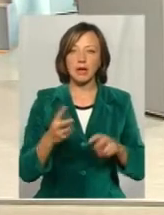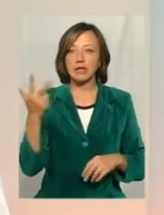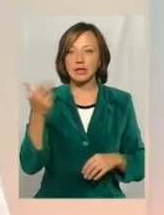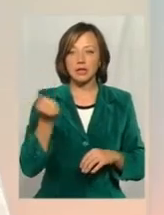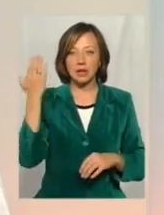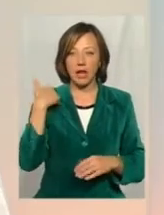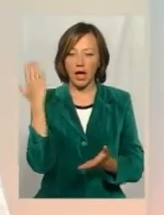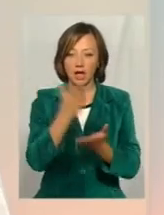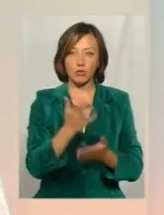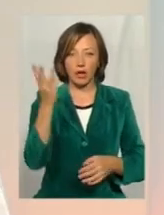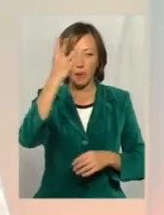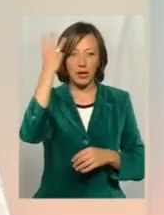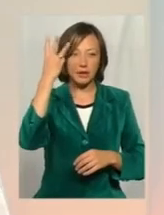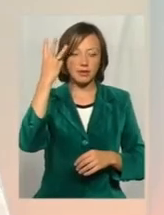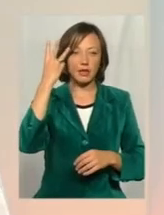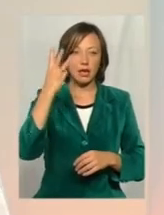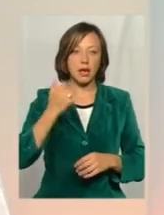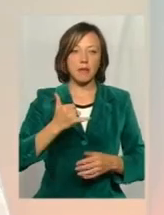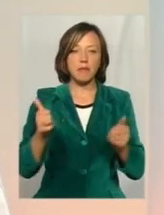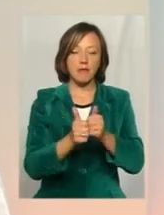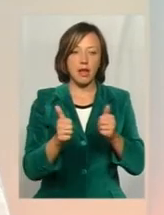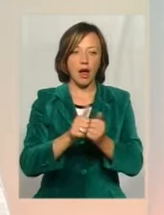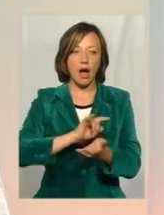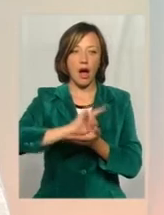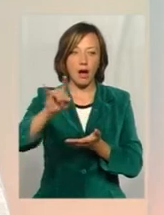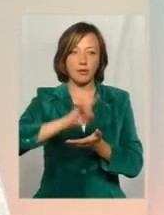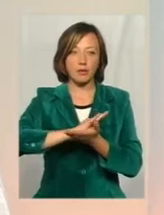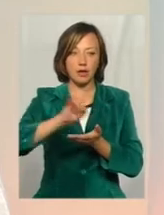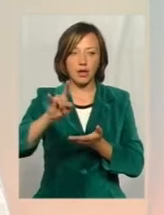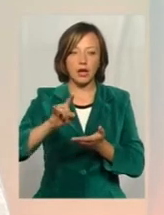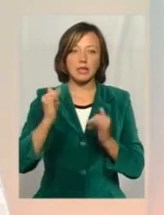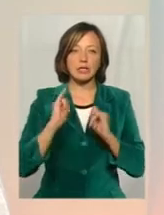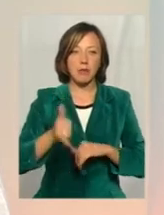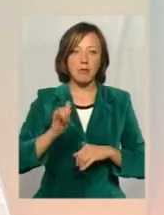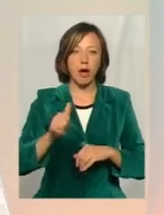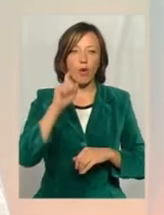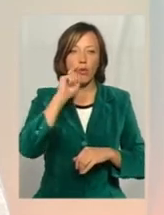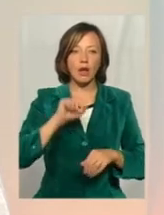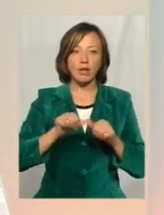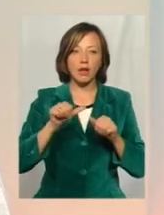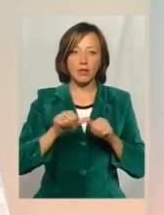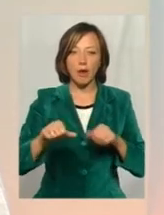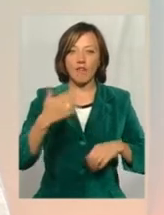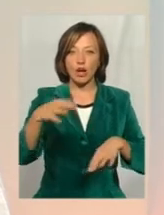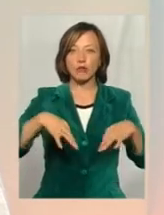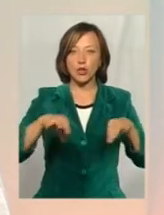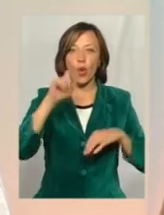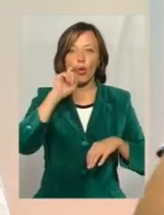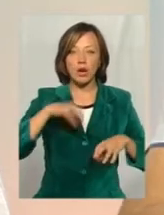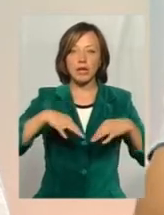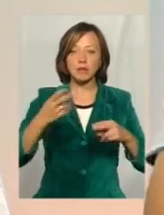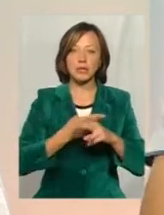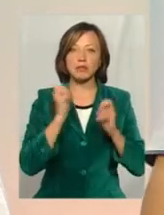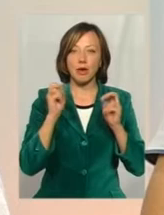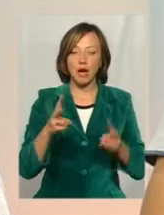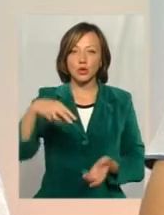на місто Хмельницький, біля аеропорта, де заправка Укрнафта, стоїть ваша машина УКС Трансбезпека, ЛАНОС. Біля